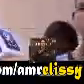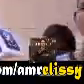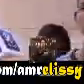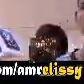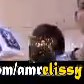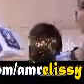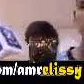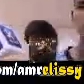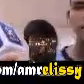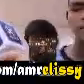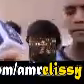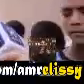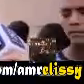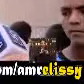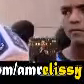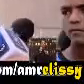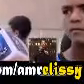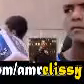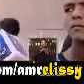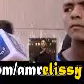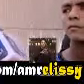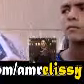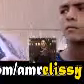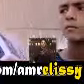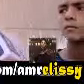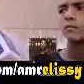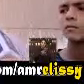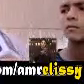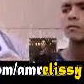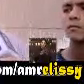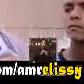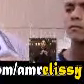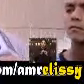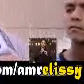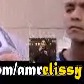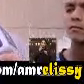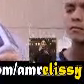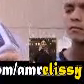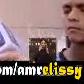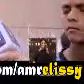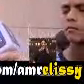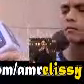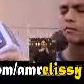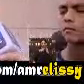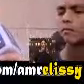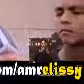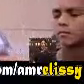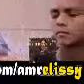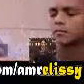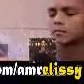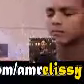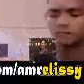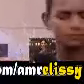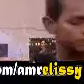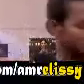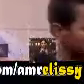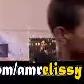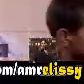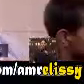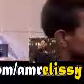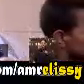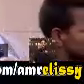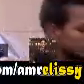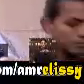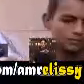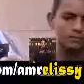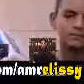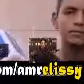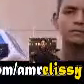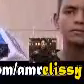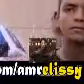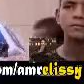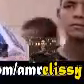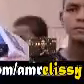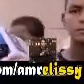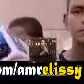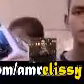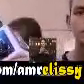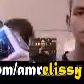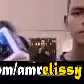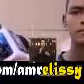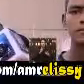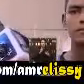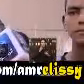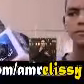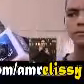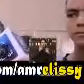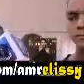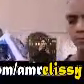خالص. المشاكل الاساسيه اللي عندنا دلوقتي حضرتك بتنعكس في ثلاث مشاكل. اولها الصرف اللي هو المغطى دون، اللي هو